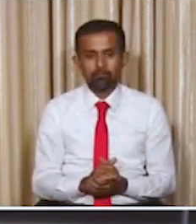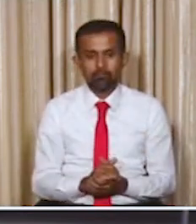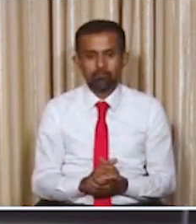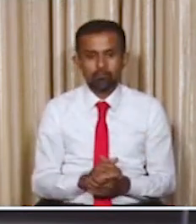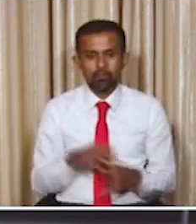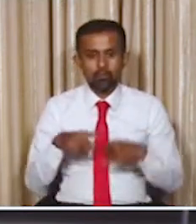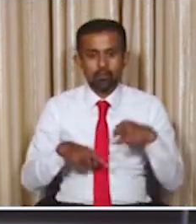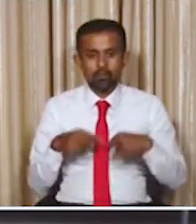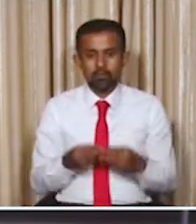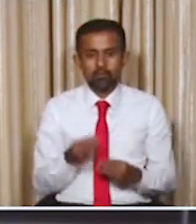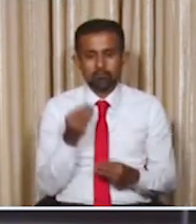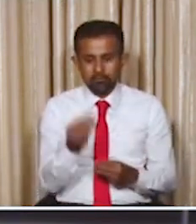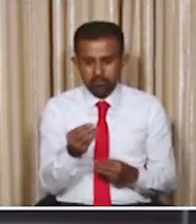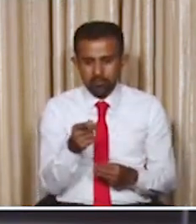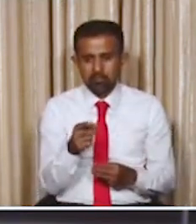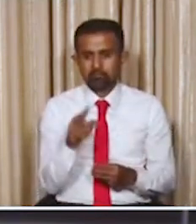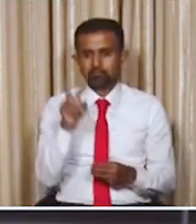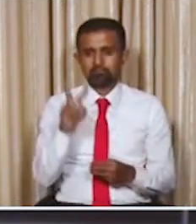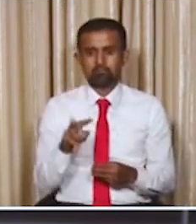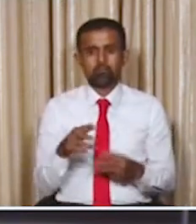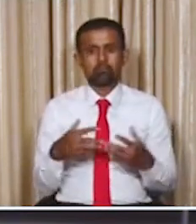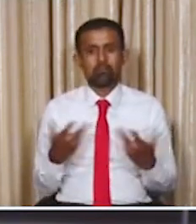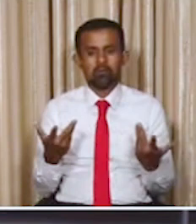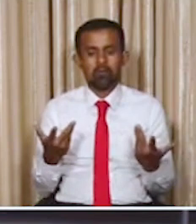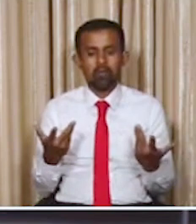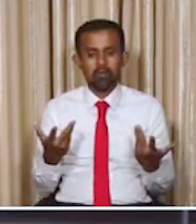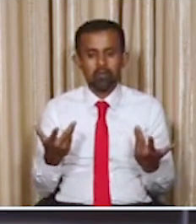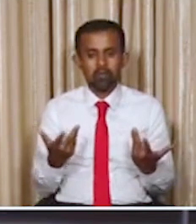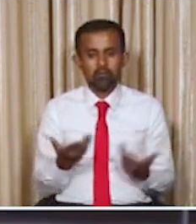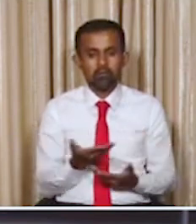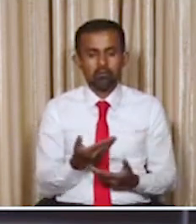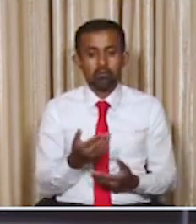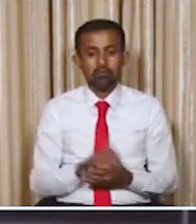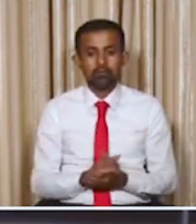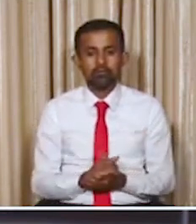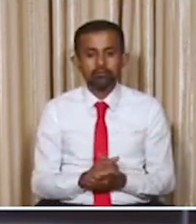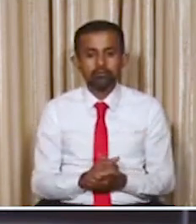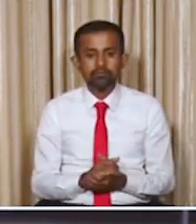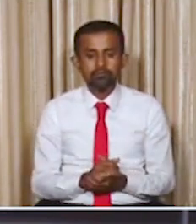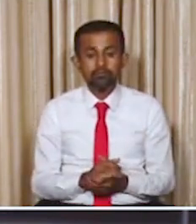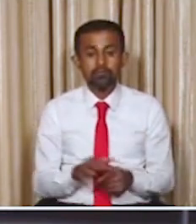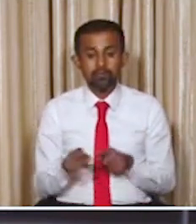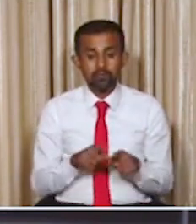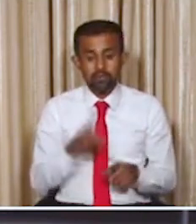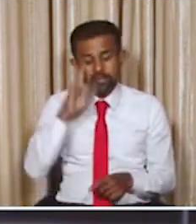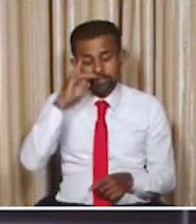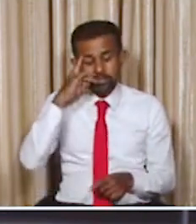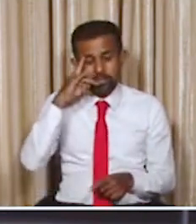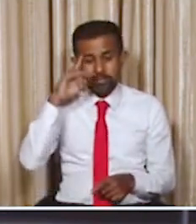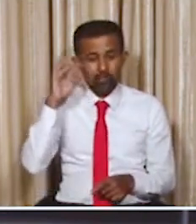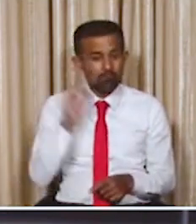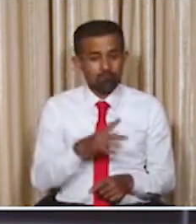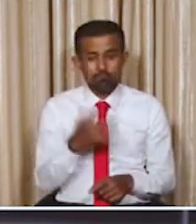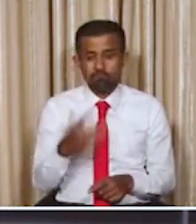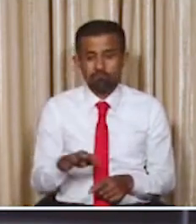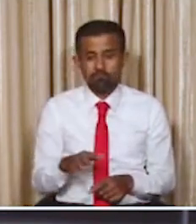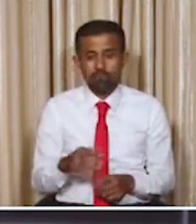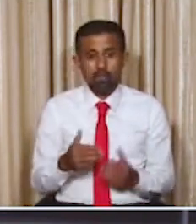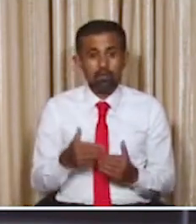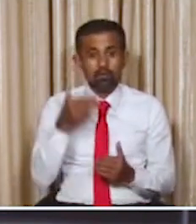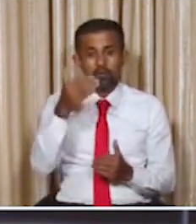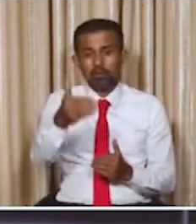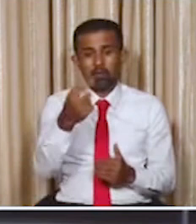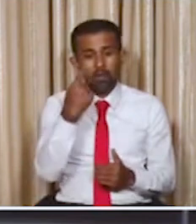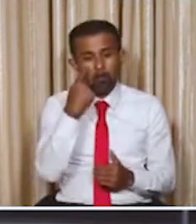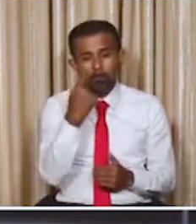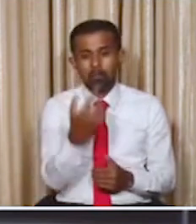Nepara chandiyak deyida kiyana ekawat vishwasa karanna beri tattweka tiyena me inna tarama parapura. E taramatama kalakirimakata patwela innawa mokada anagathayak